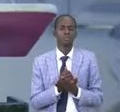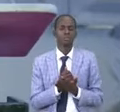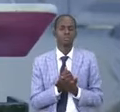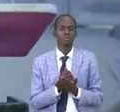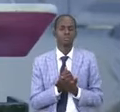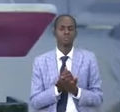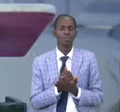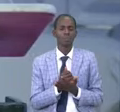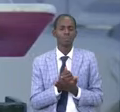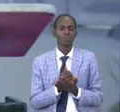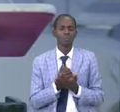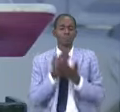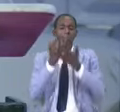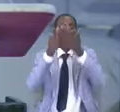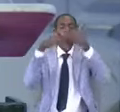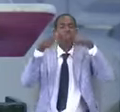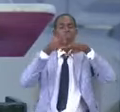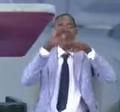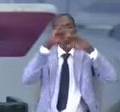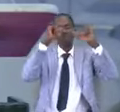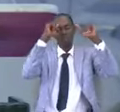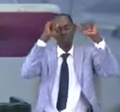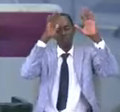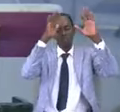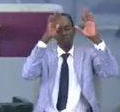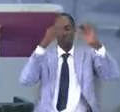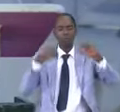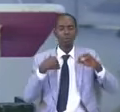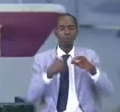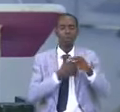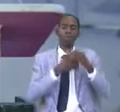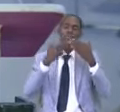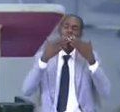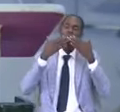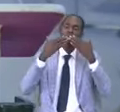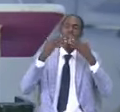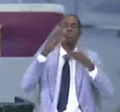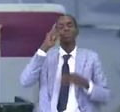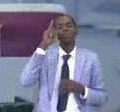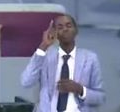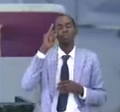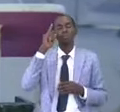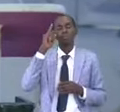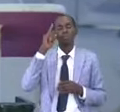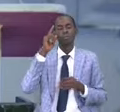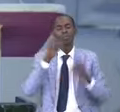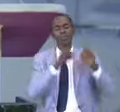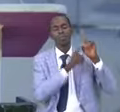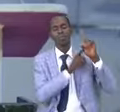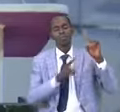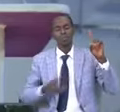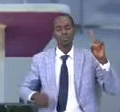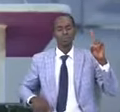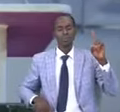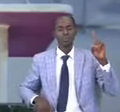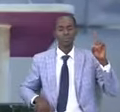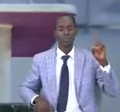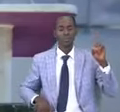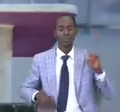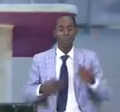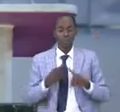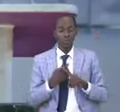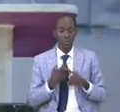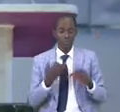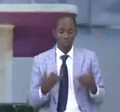Père céleste te remercions Seigneur à part de ce moment